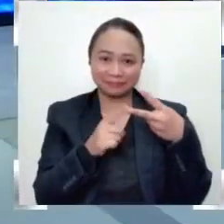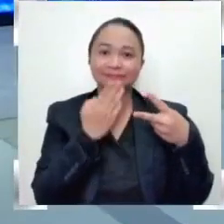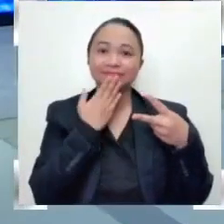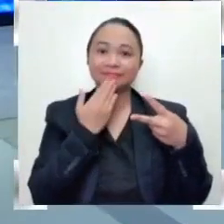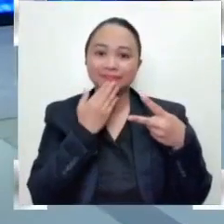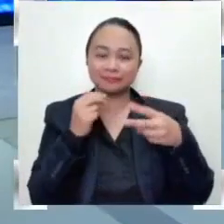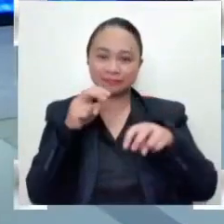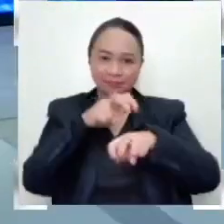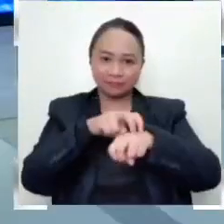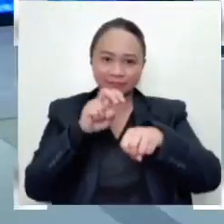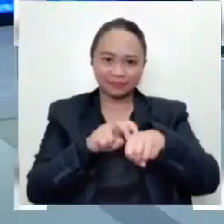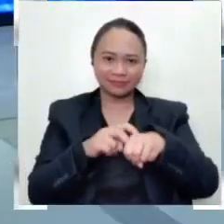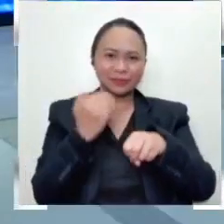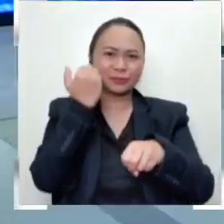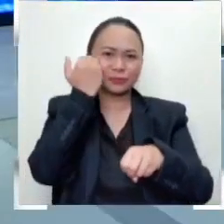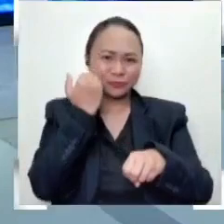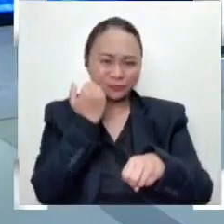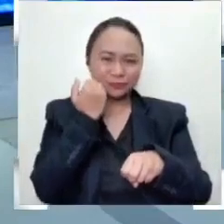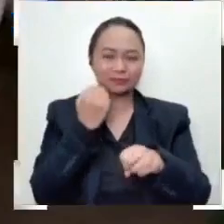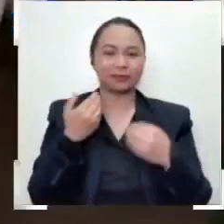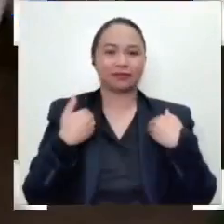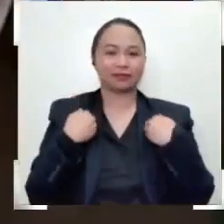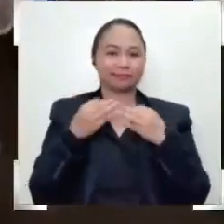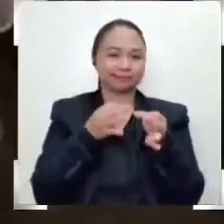sa pagsaksi ni Joseph Moro.